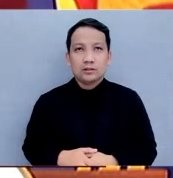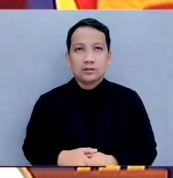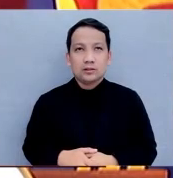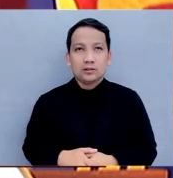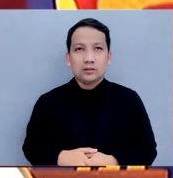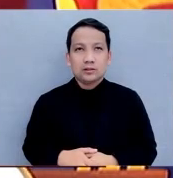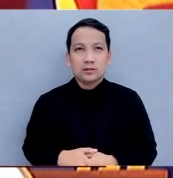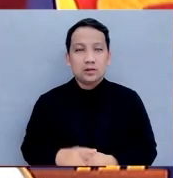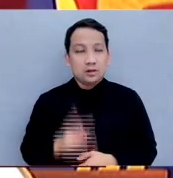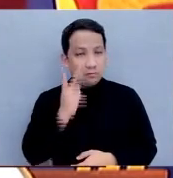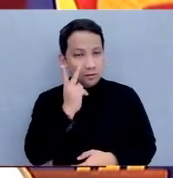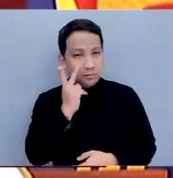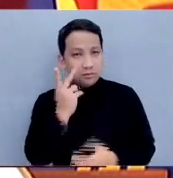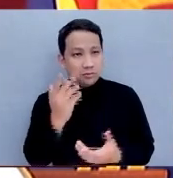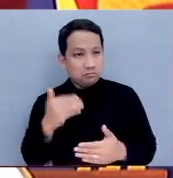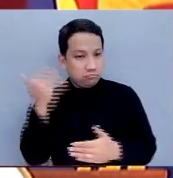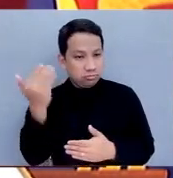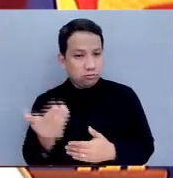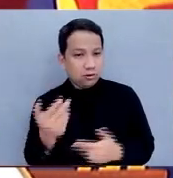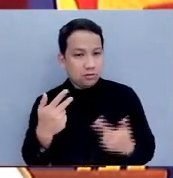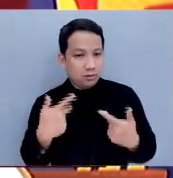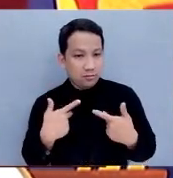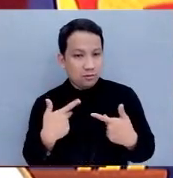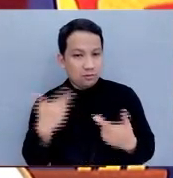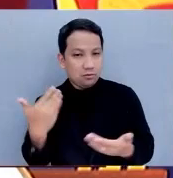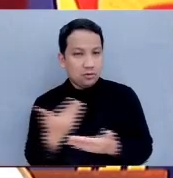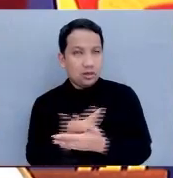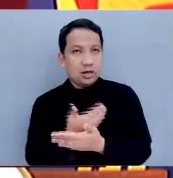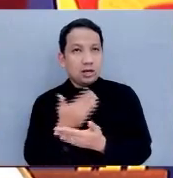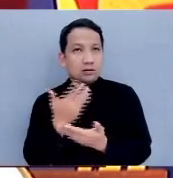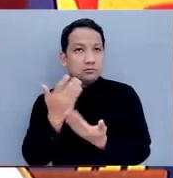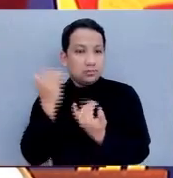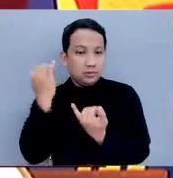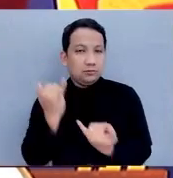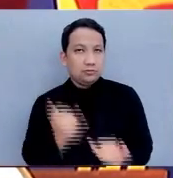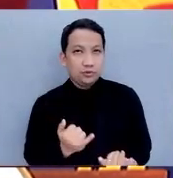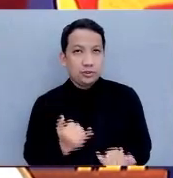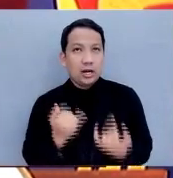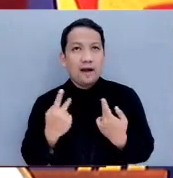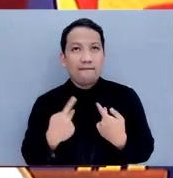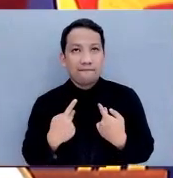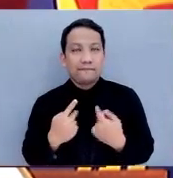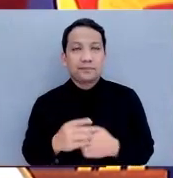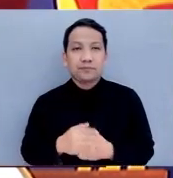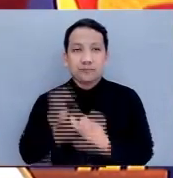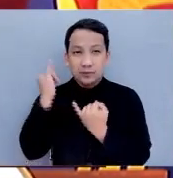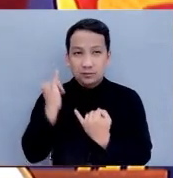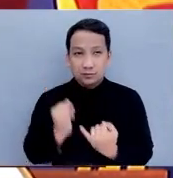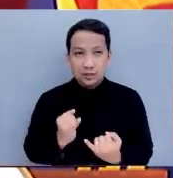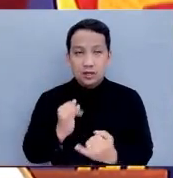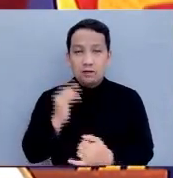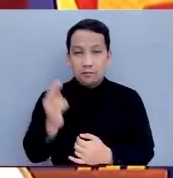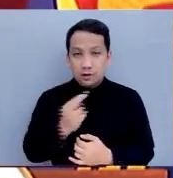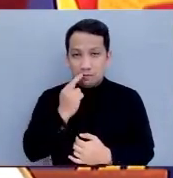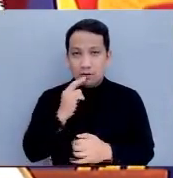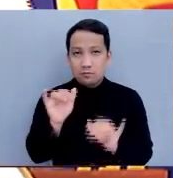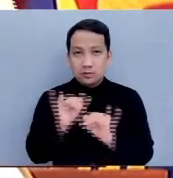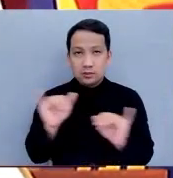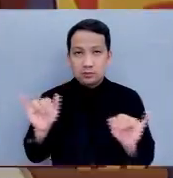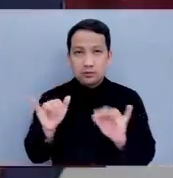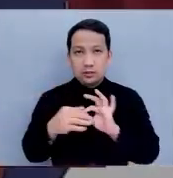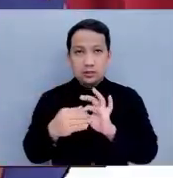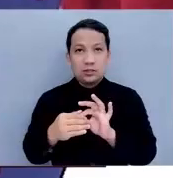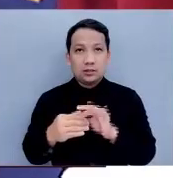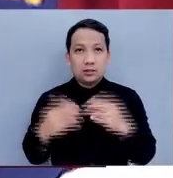Kaya pagdating ng panahon, papasok pa, meron tayong mga in-import na bigas. Sabay-sabay na papasok